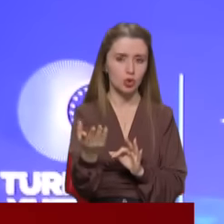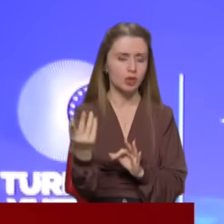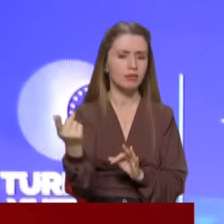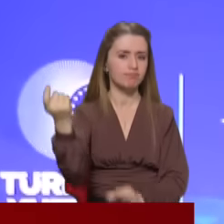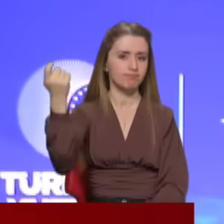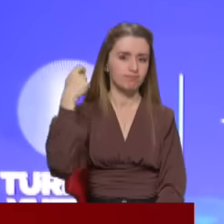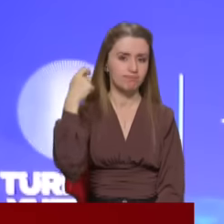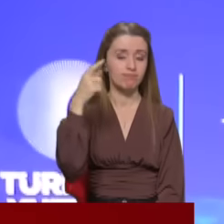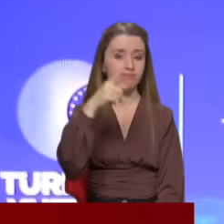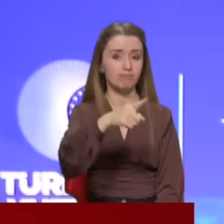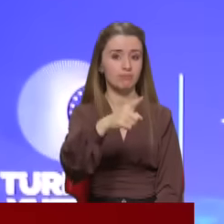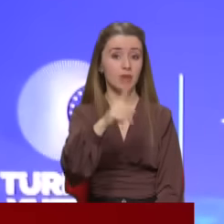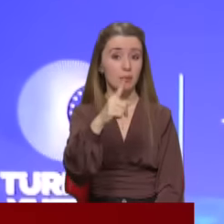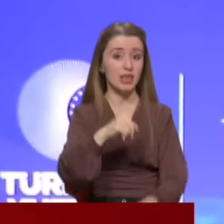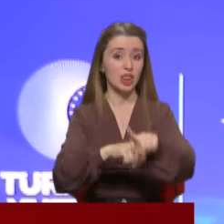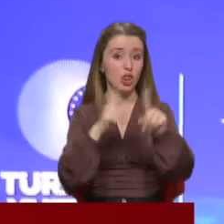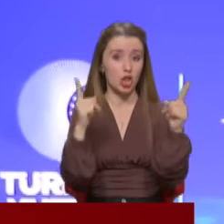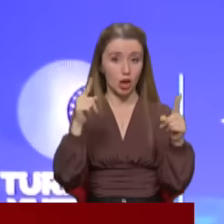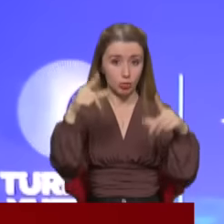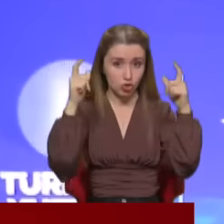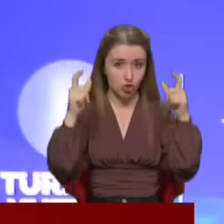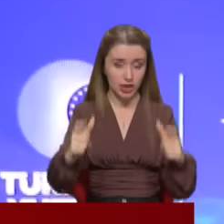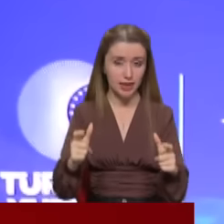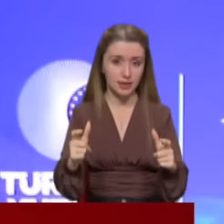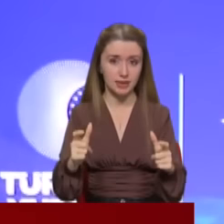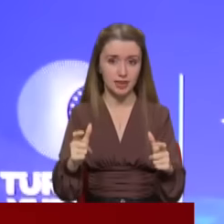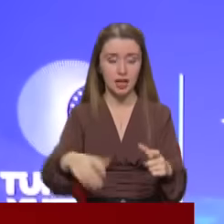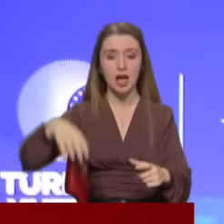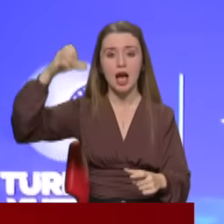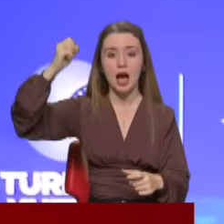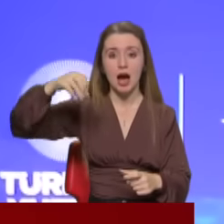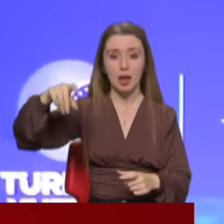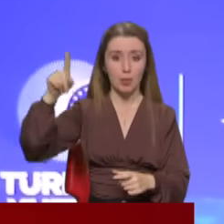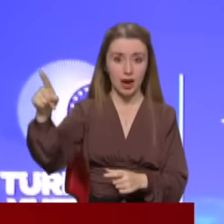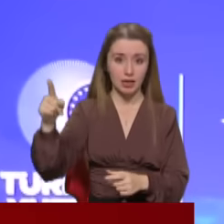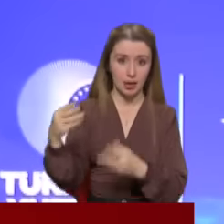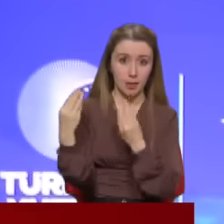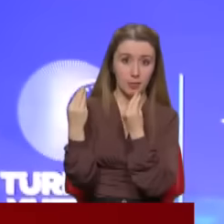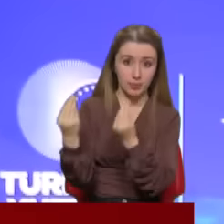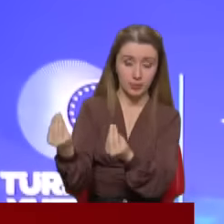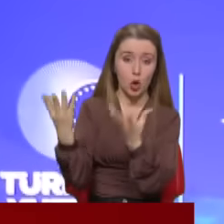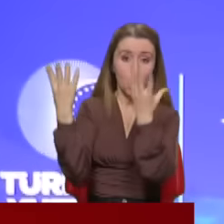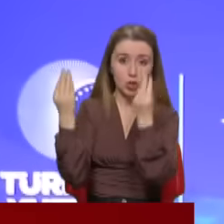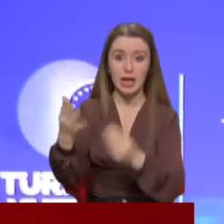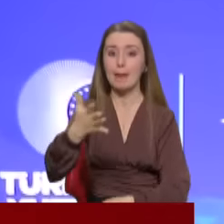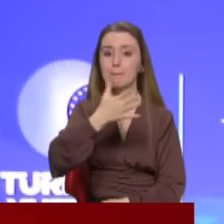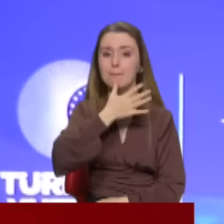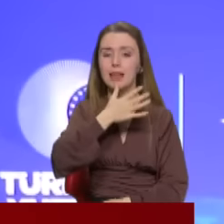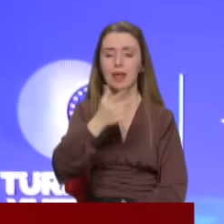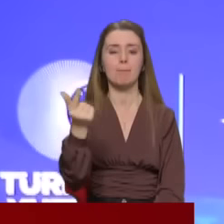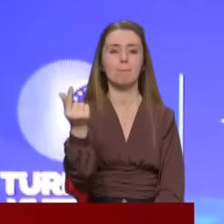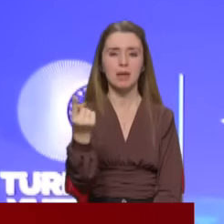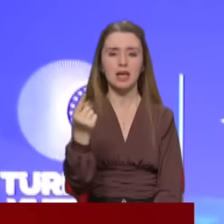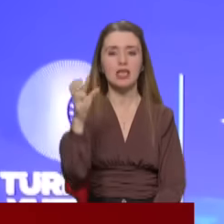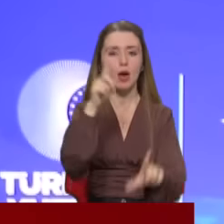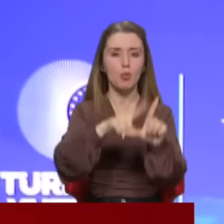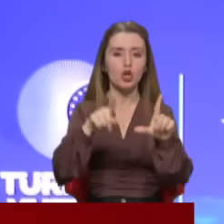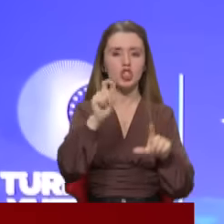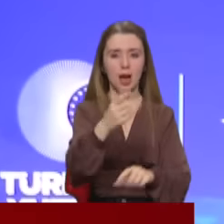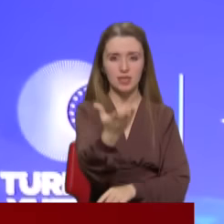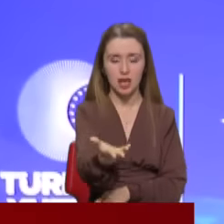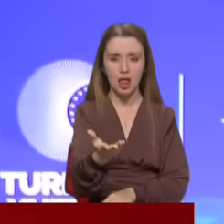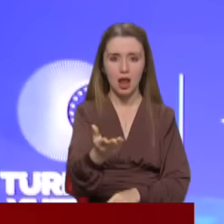ki bir dönem bu şehri AK Parti'ye teslim etsek de biraz proje